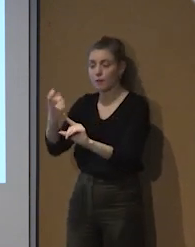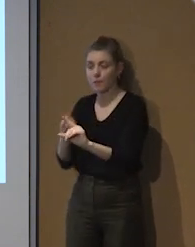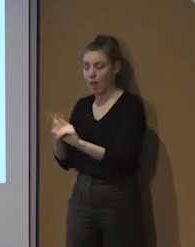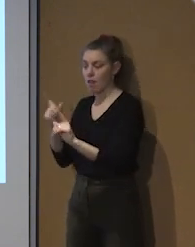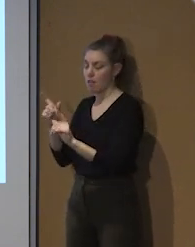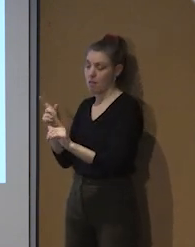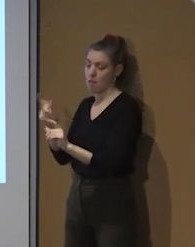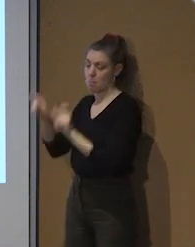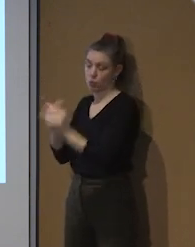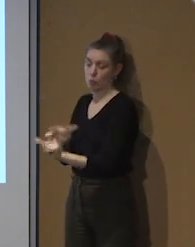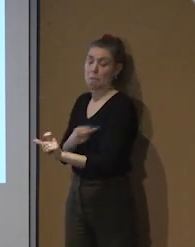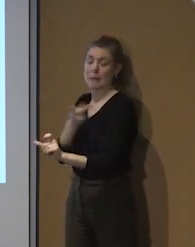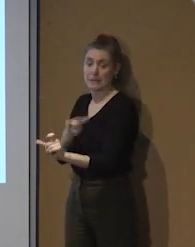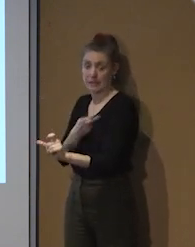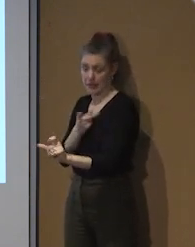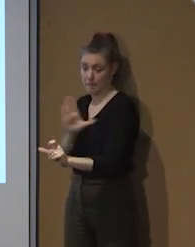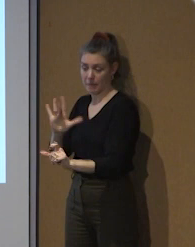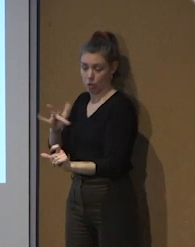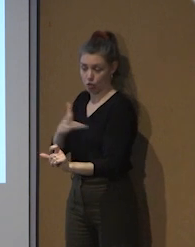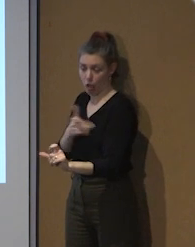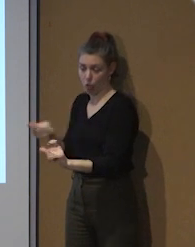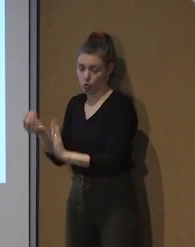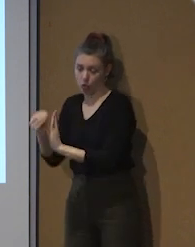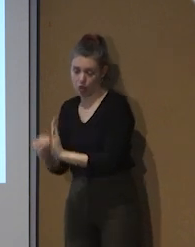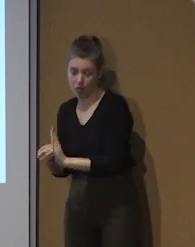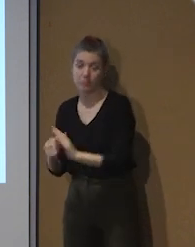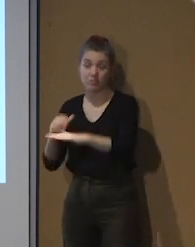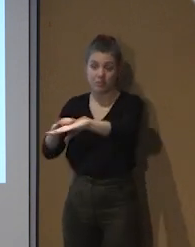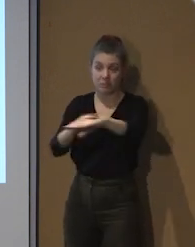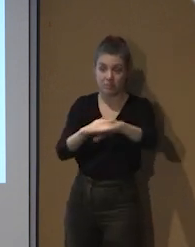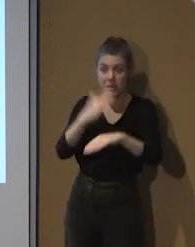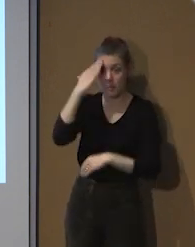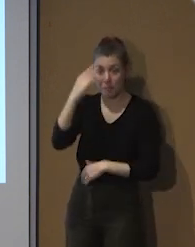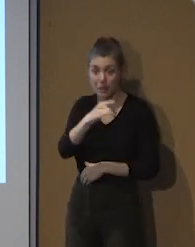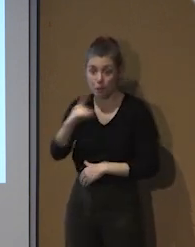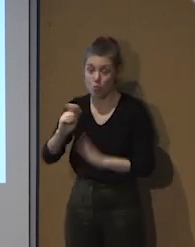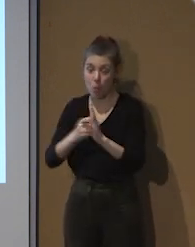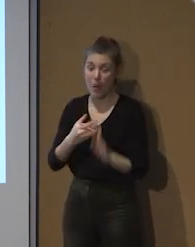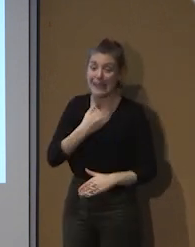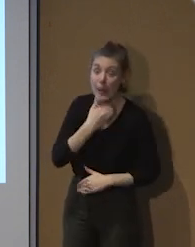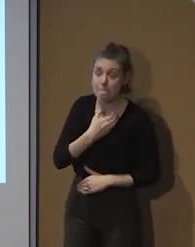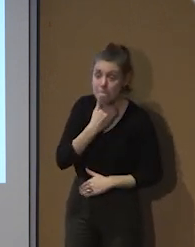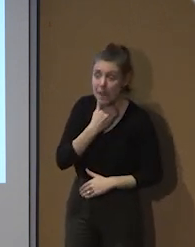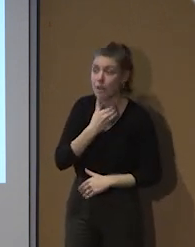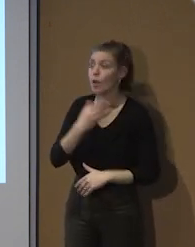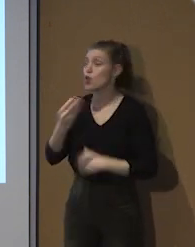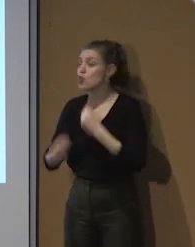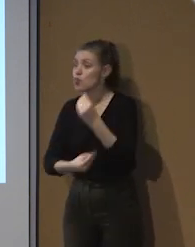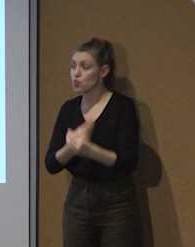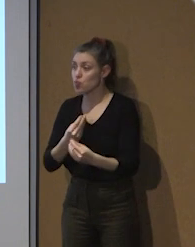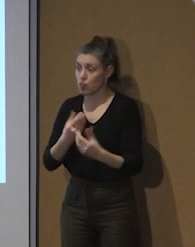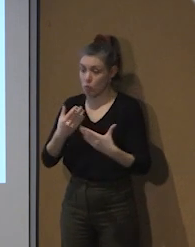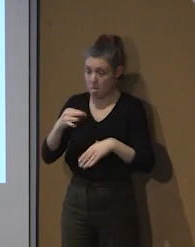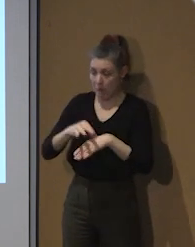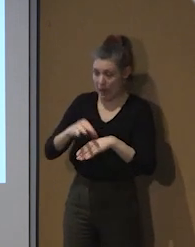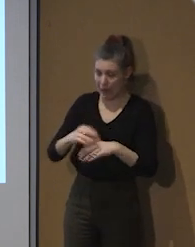sport. Il est contre-indiqué de faire du sport si vous avez un syndrome grippal avec fièvre. Syndrome grippal, c'est quoi? C'est